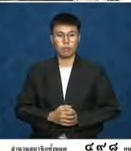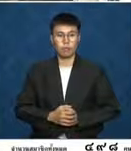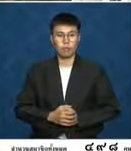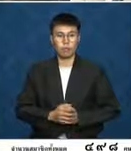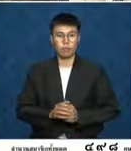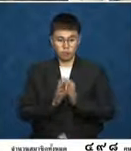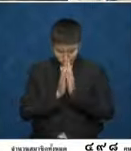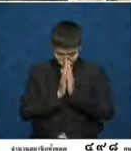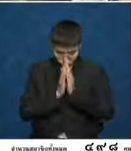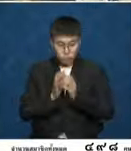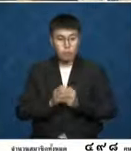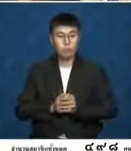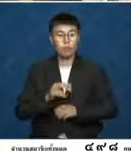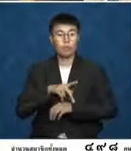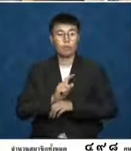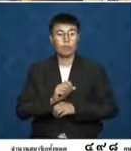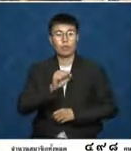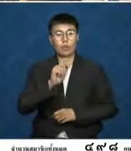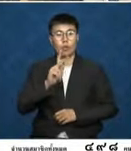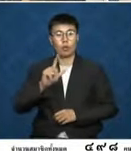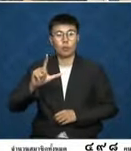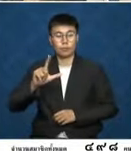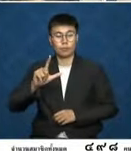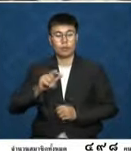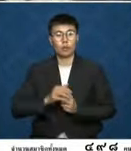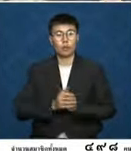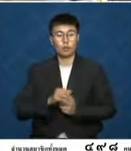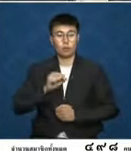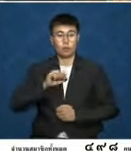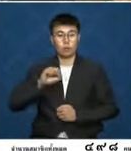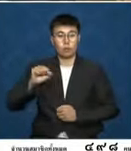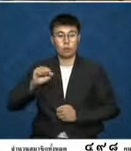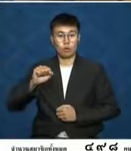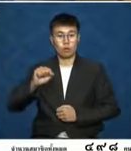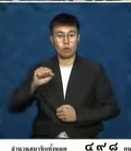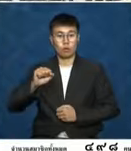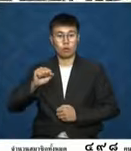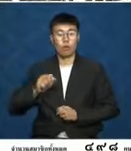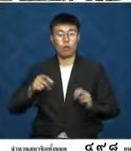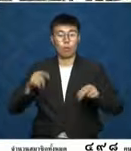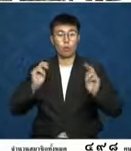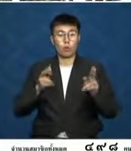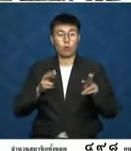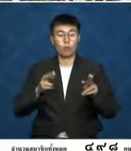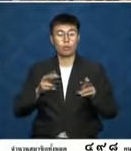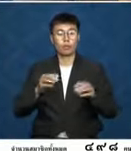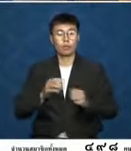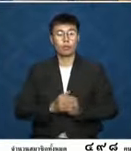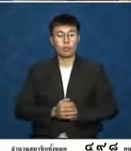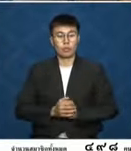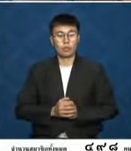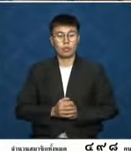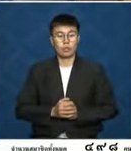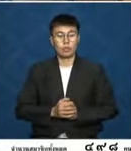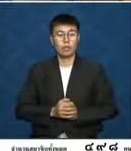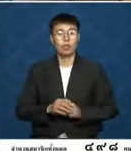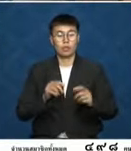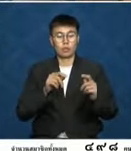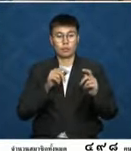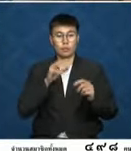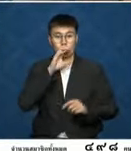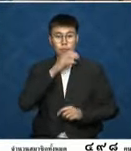เรียนท่านประธานสภาที่เคารพผมสกลสุนทรวณิชกิจสมาชิกสภาผู้แทนราษฎรจังหวัดปทุมธานีเขต4เขตพื้นที่เทศบาลนคร